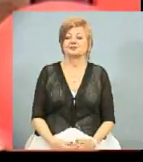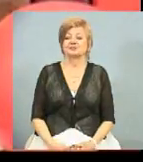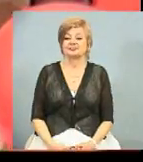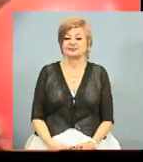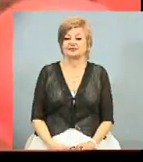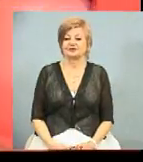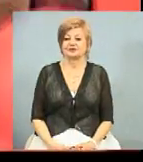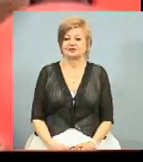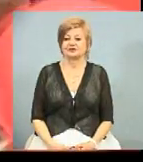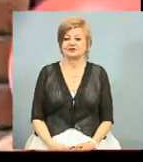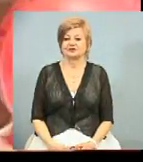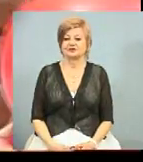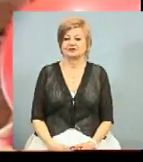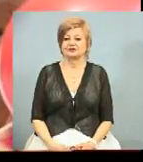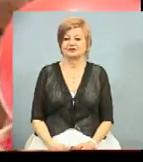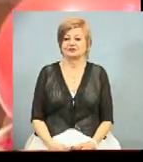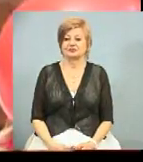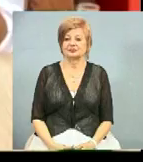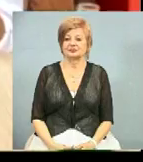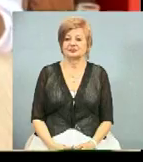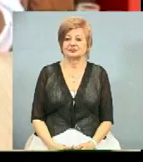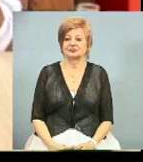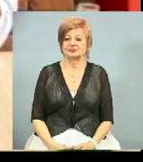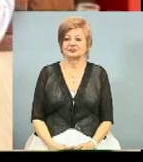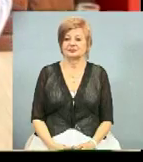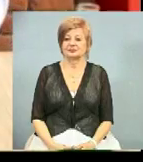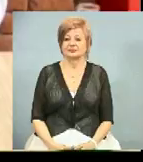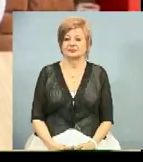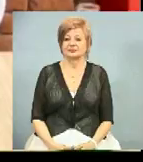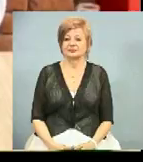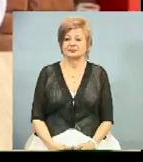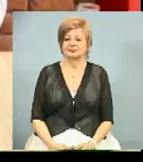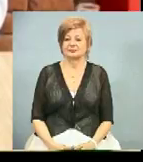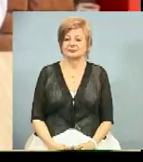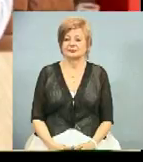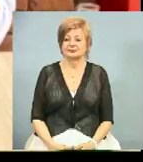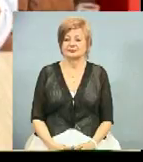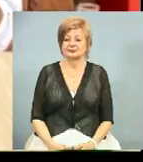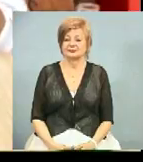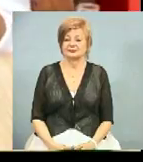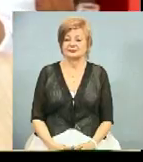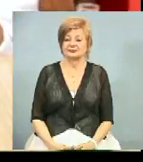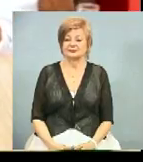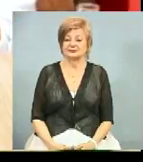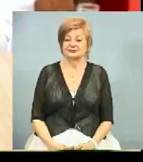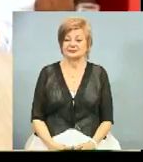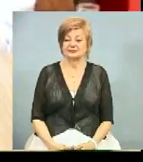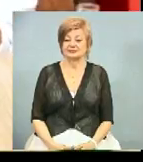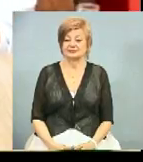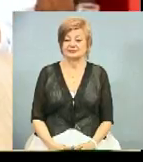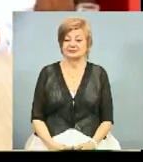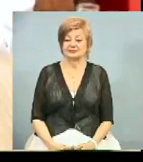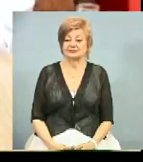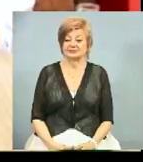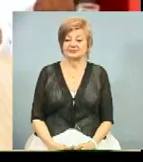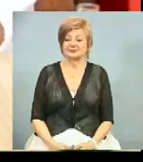пробуємо вставити шампур. О, у мене вже вийшло. А як у вас? Я вам зараз допоможу.